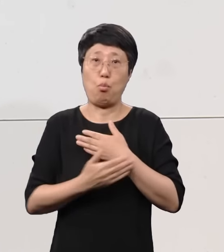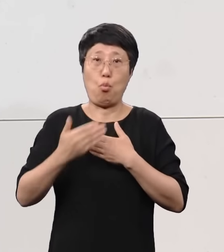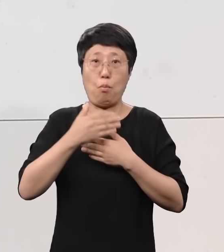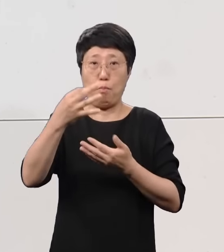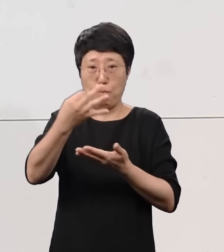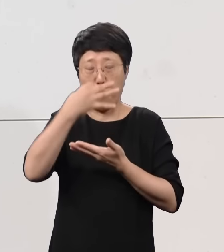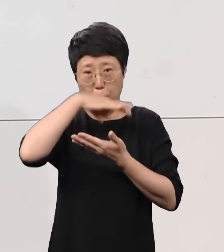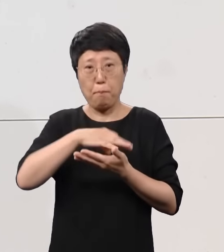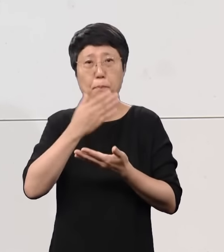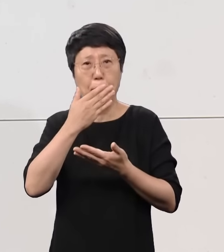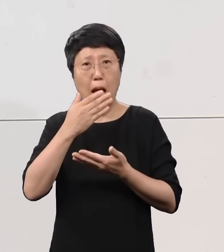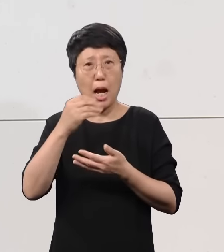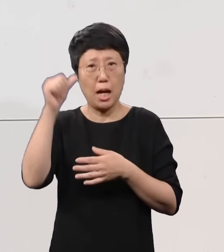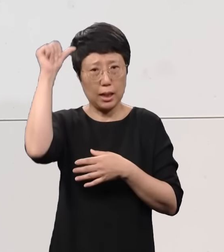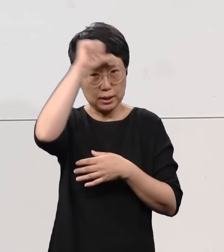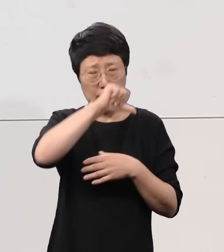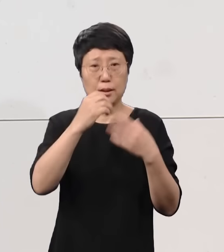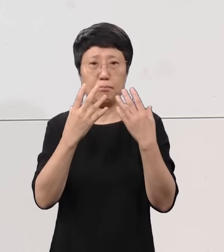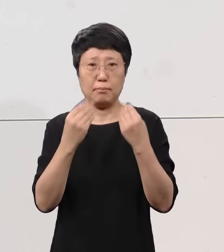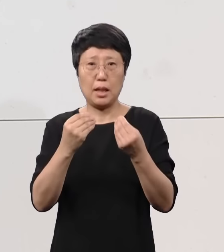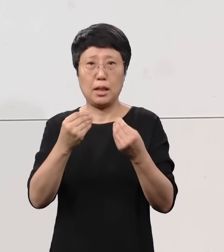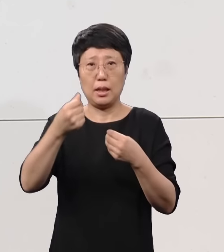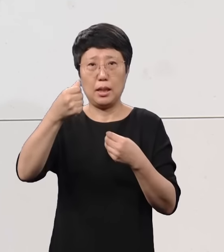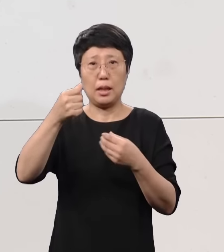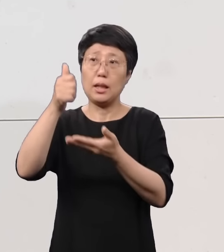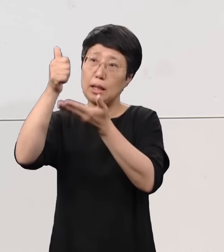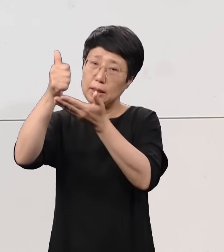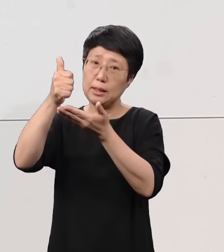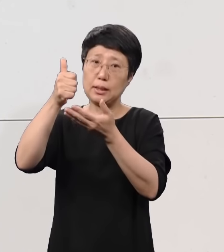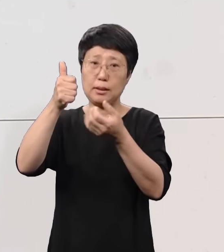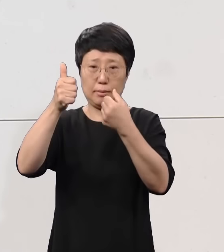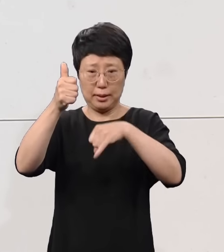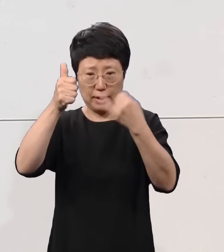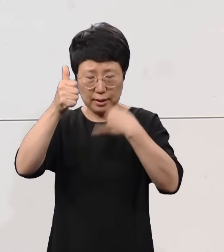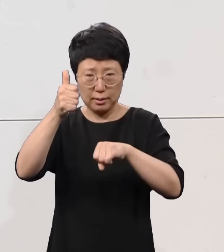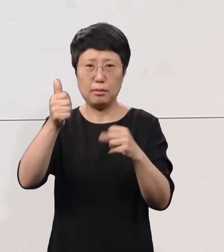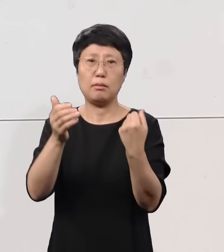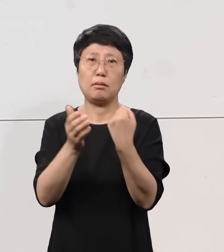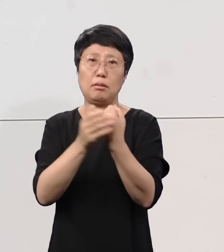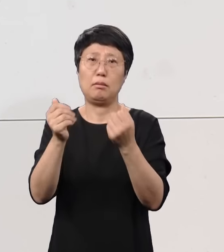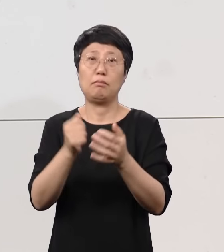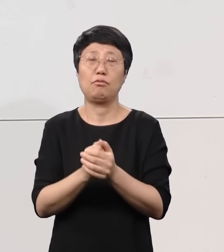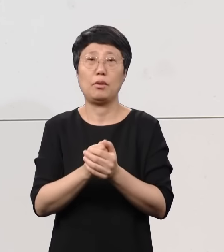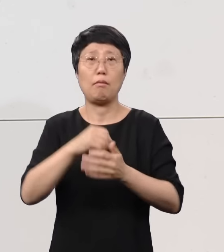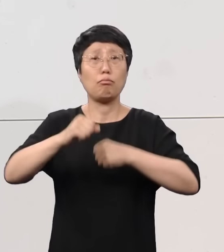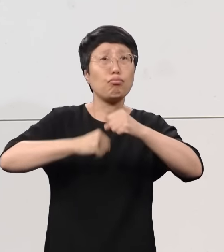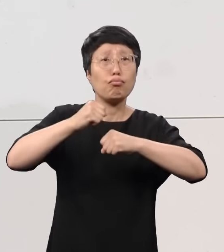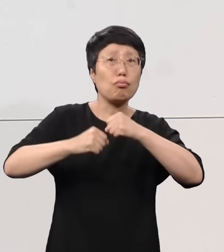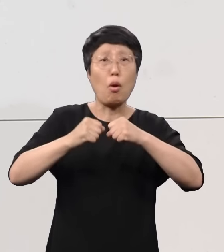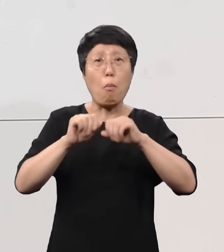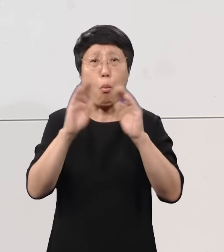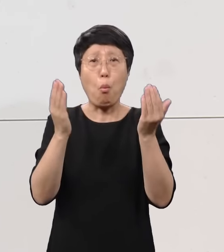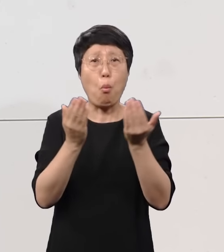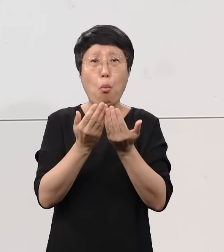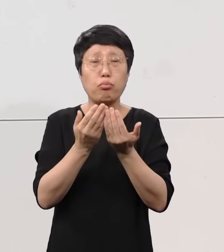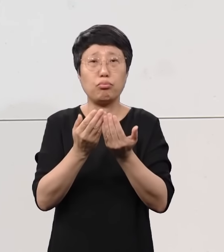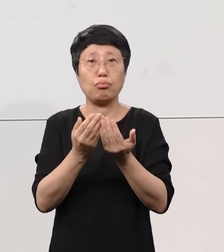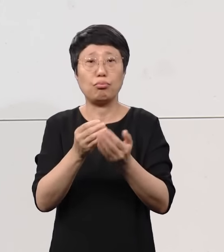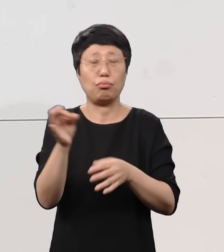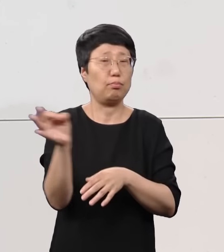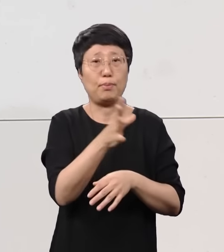세례받은 당신의 자녀이기 때문에 그렇습니다 아무에게나 무상으로 제공되어지는 것이 아니고 하느님을 믿고